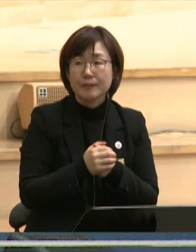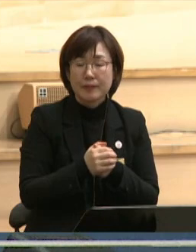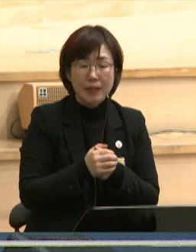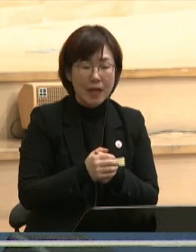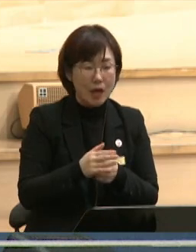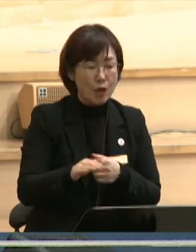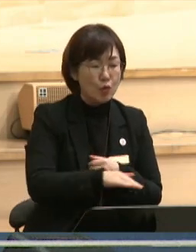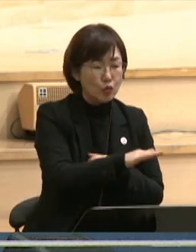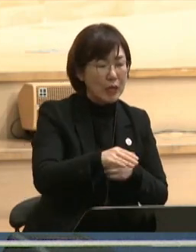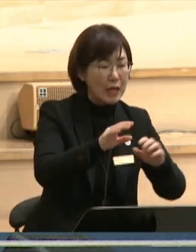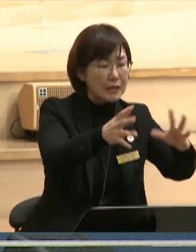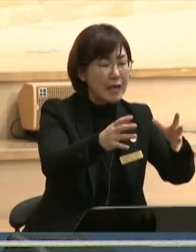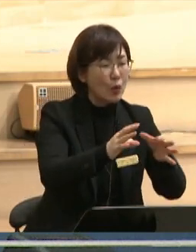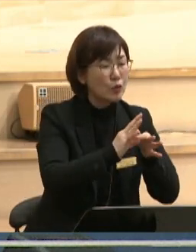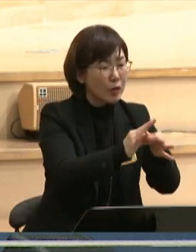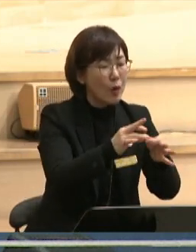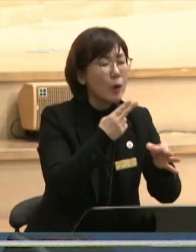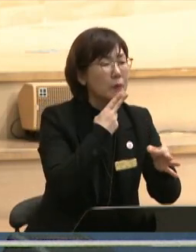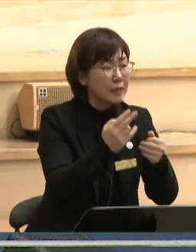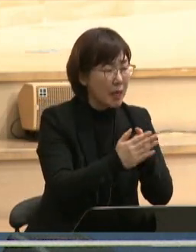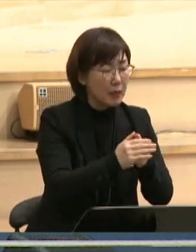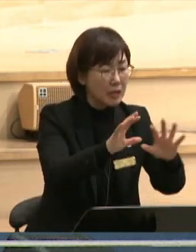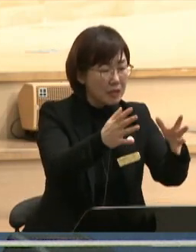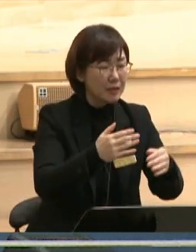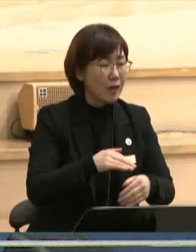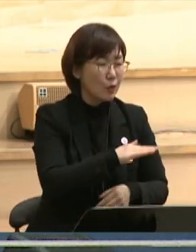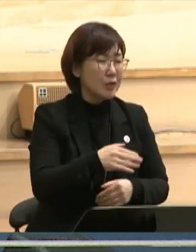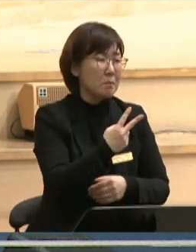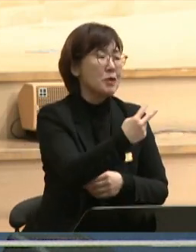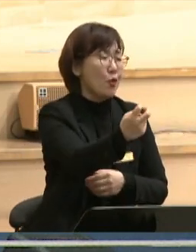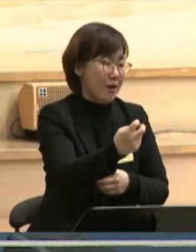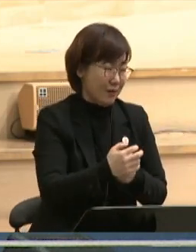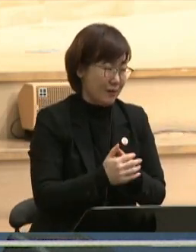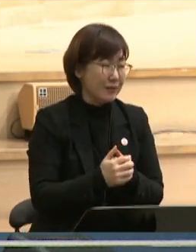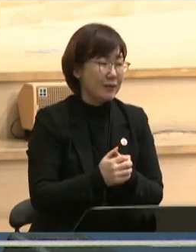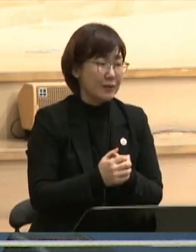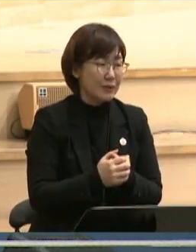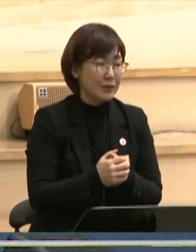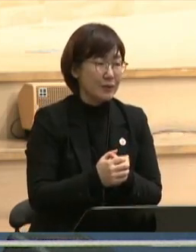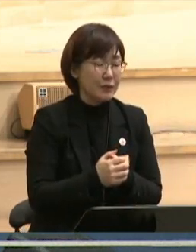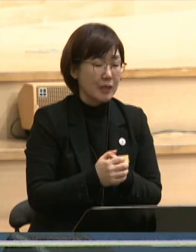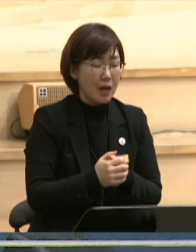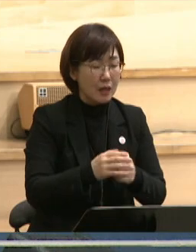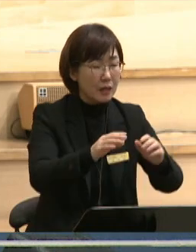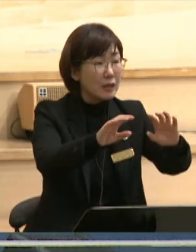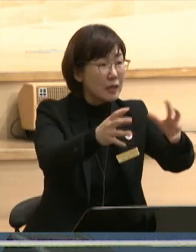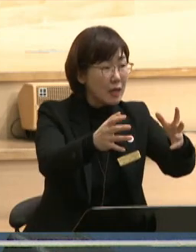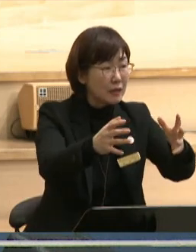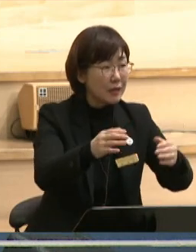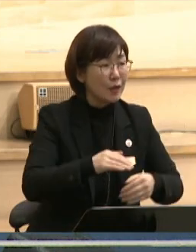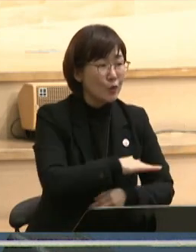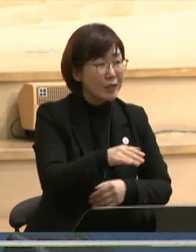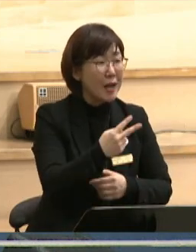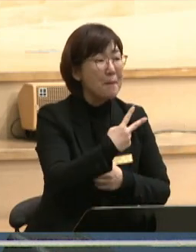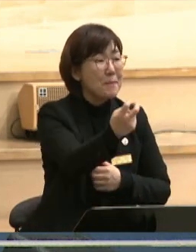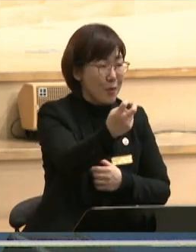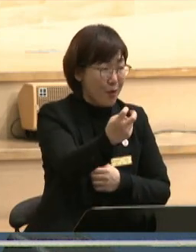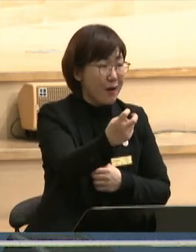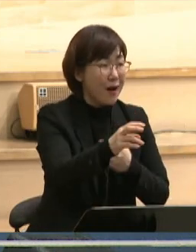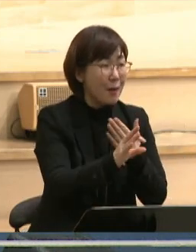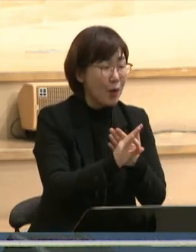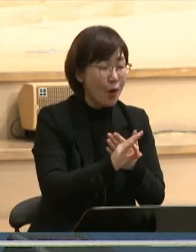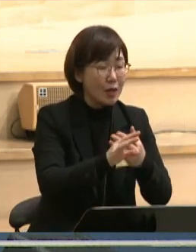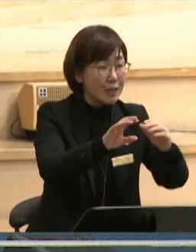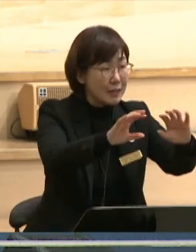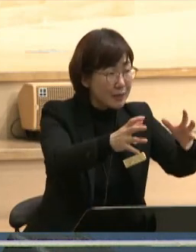우리가 세상에 속하지 않았기 때문에 세상이 우리를 미워한다라는 거예요 자 그러면 이렇게 세상이 우리를 미워하면 세상하고